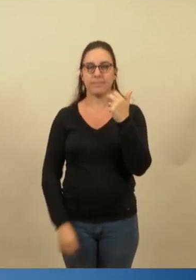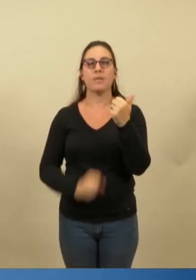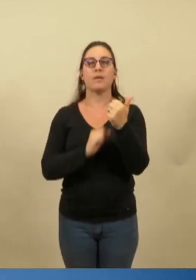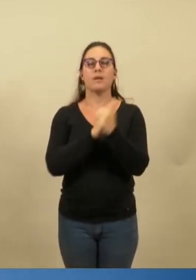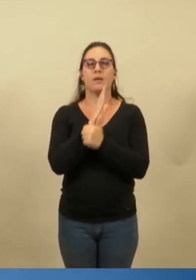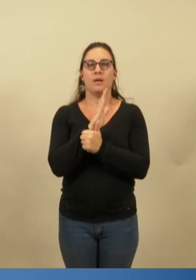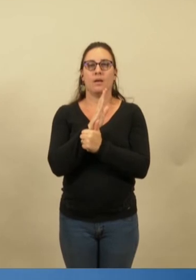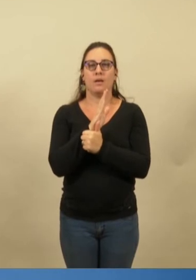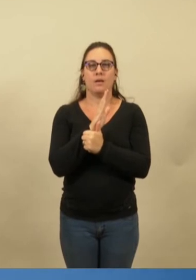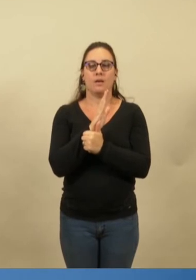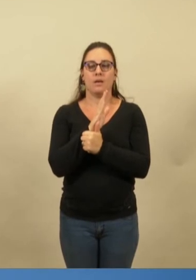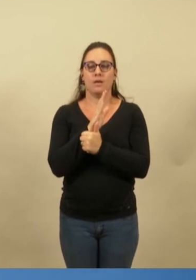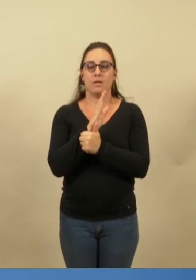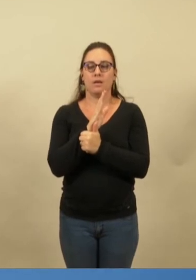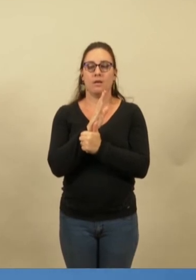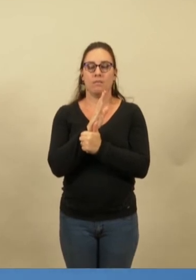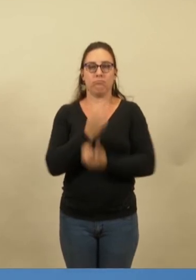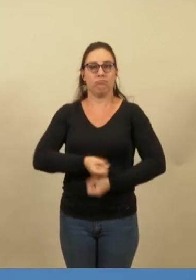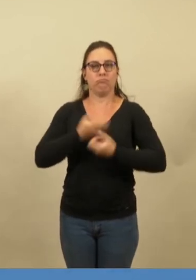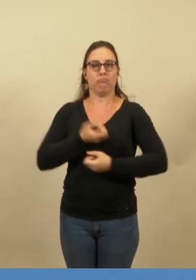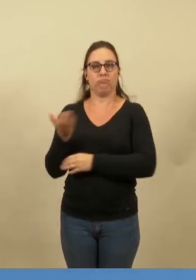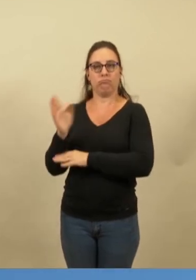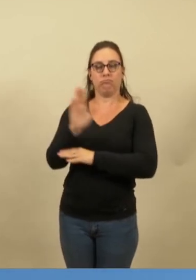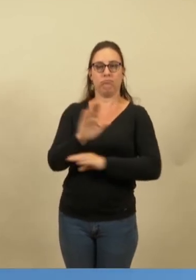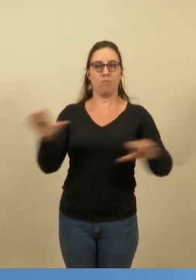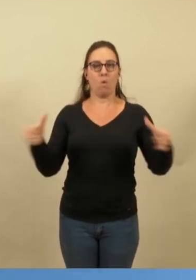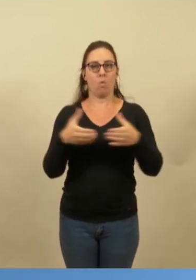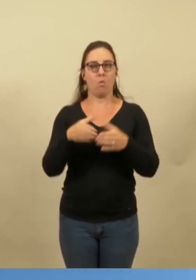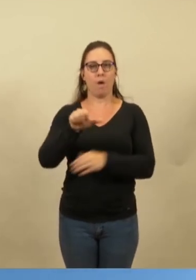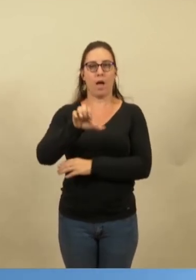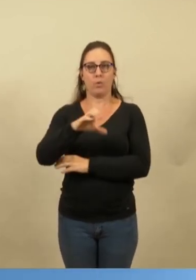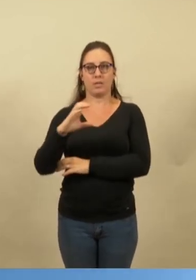et proposer par le groupe AEC